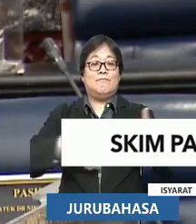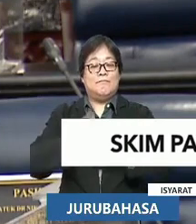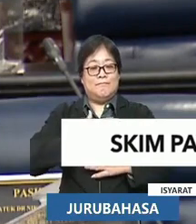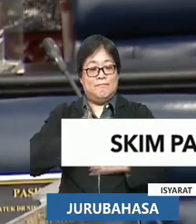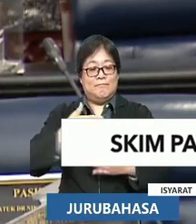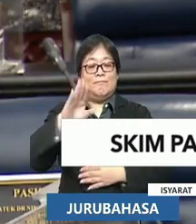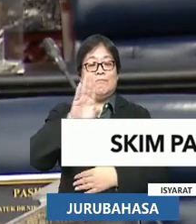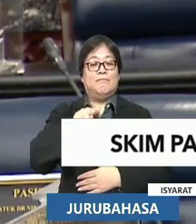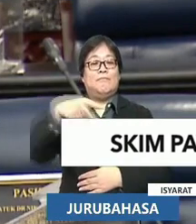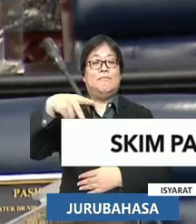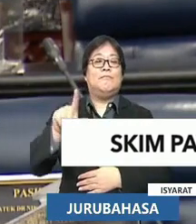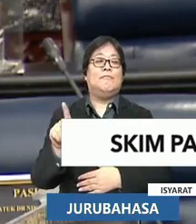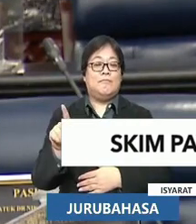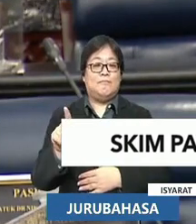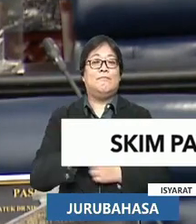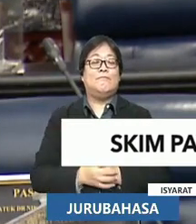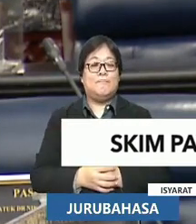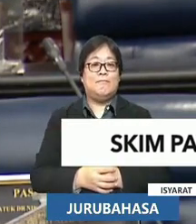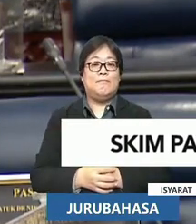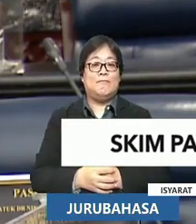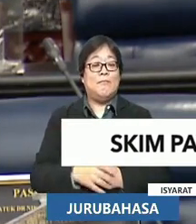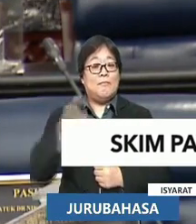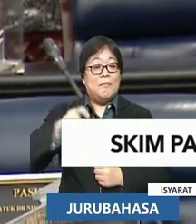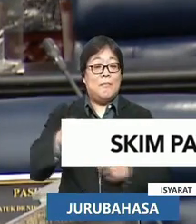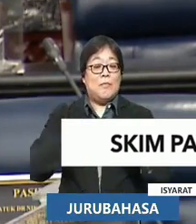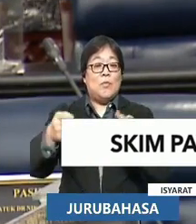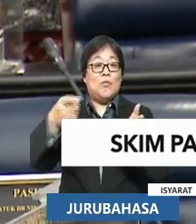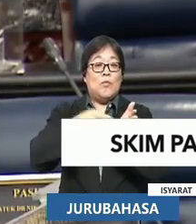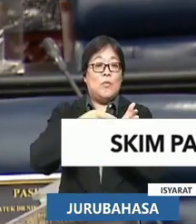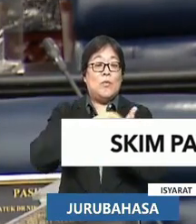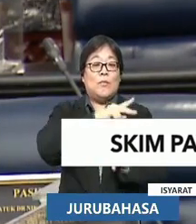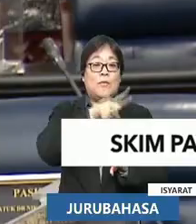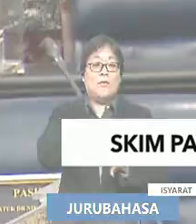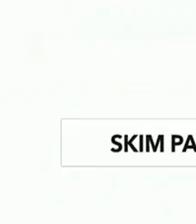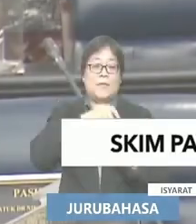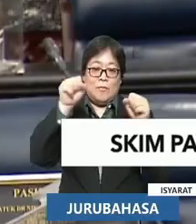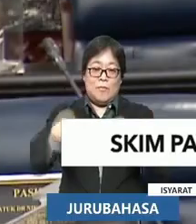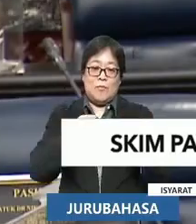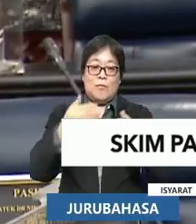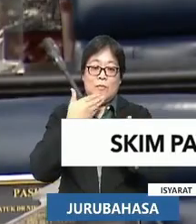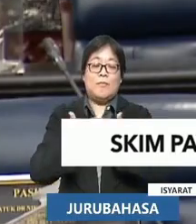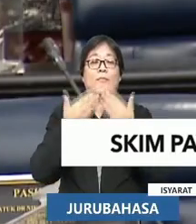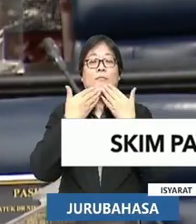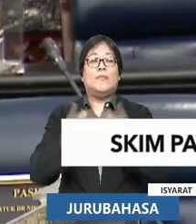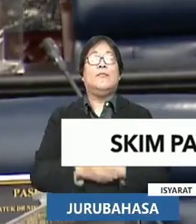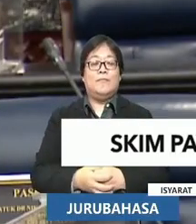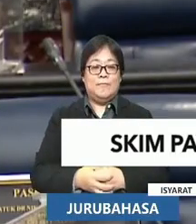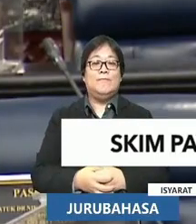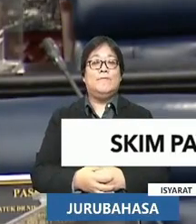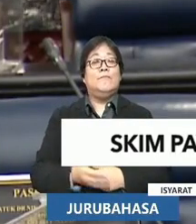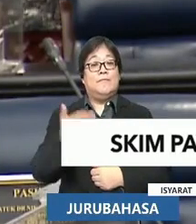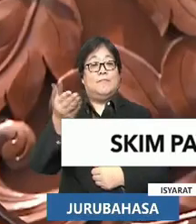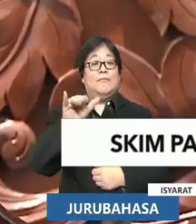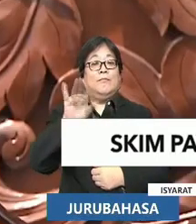komitmen pihak yang dibuat bagi matikan pengurusan hutan pribadi kekal Turus masih Hafidz tadi itu